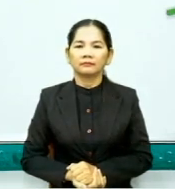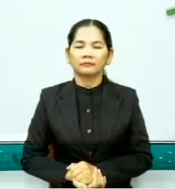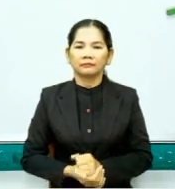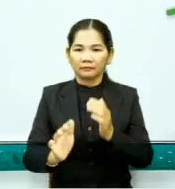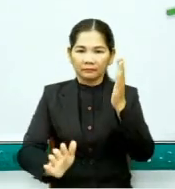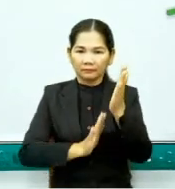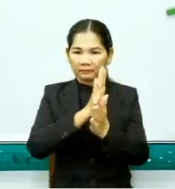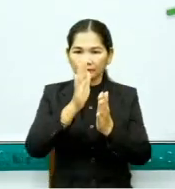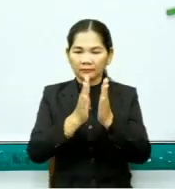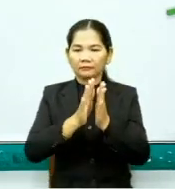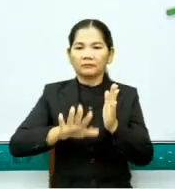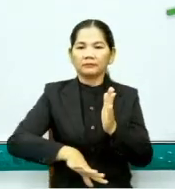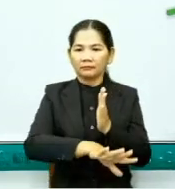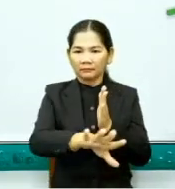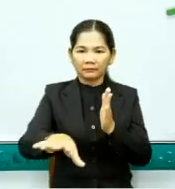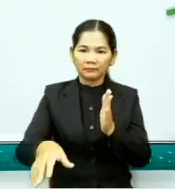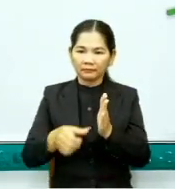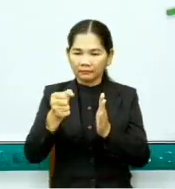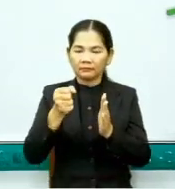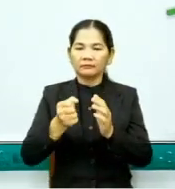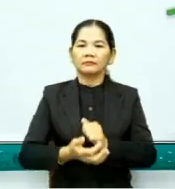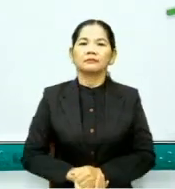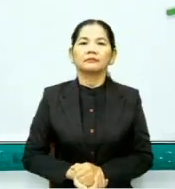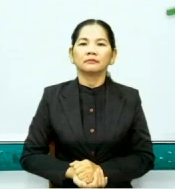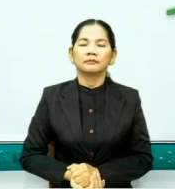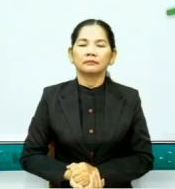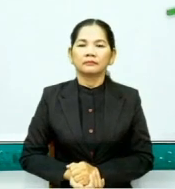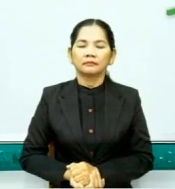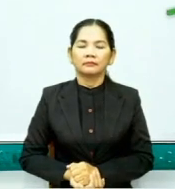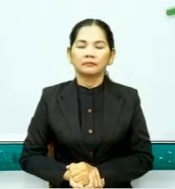Pro tế Campuchia.